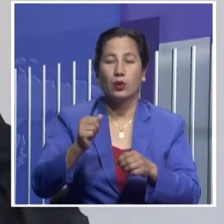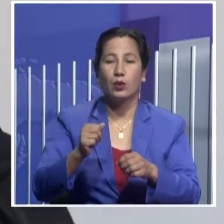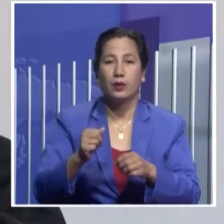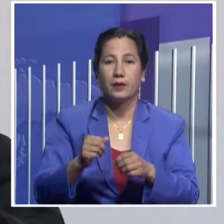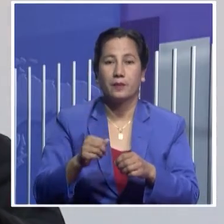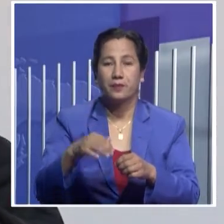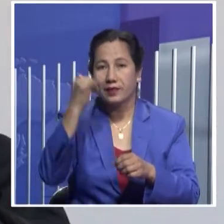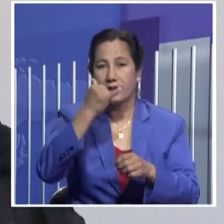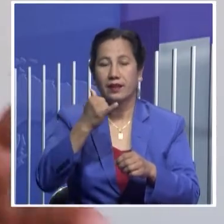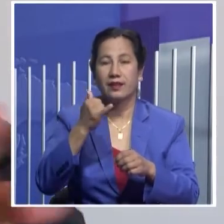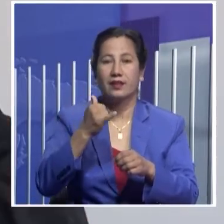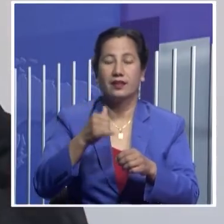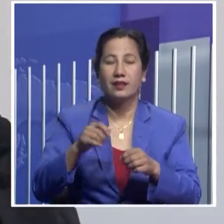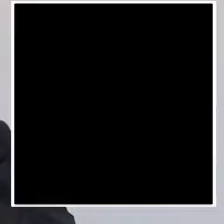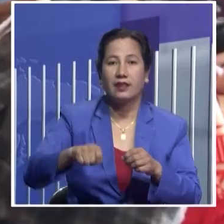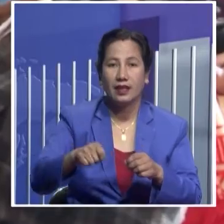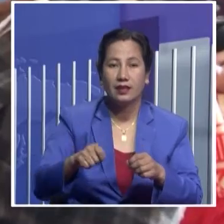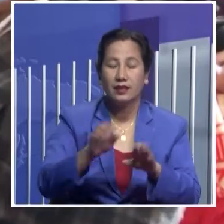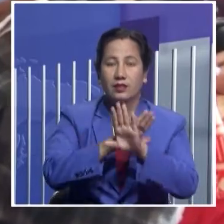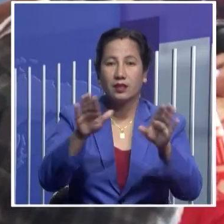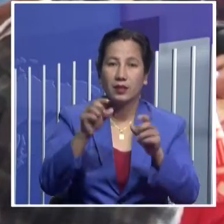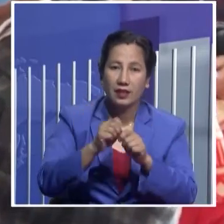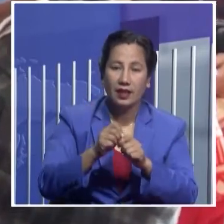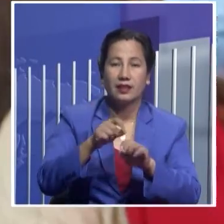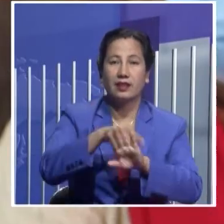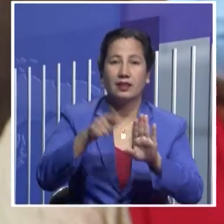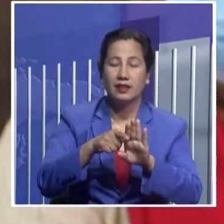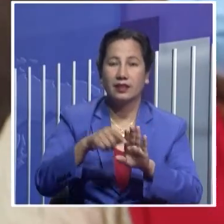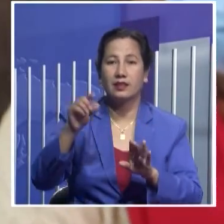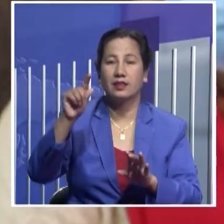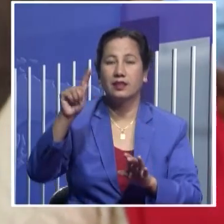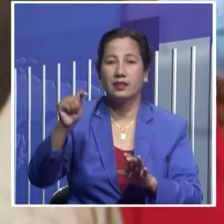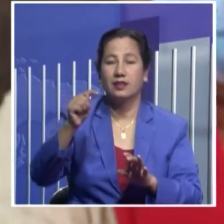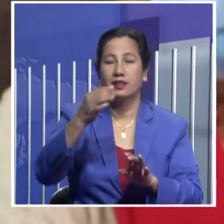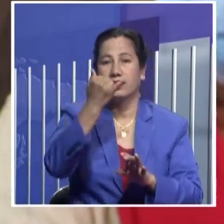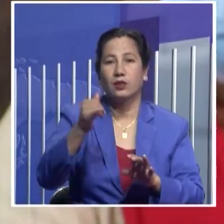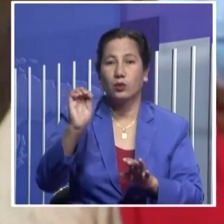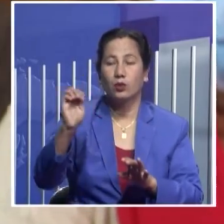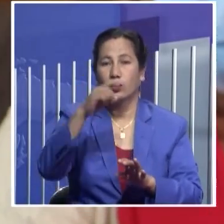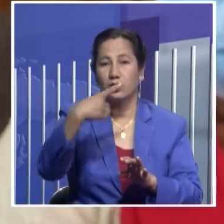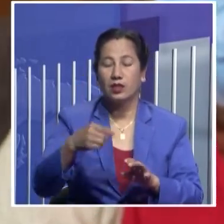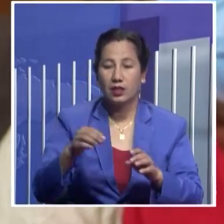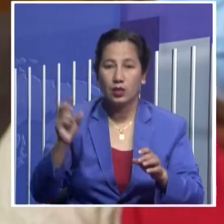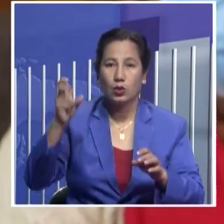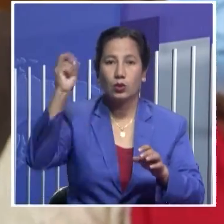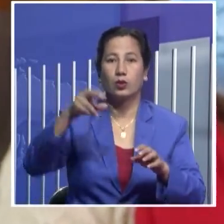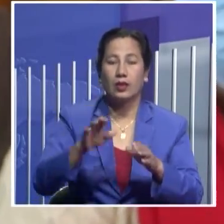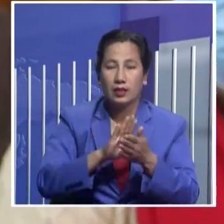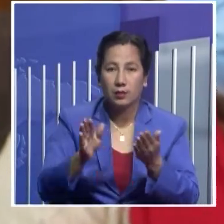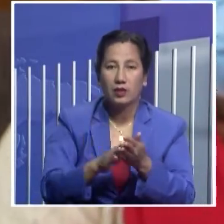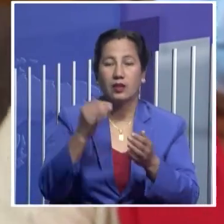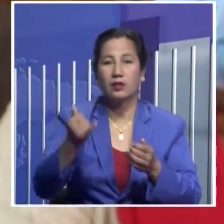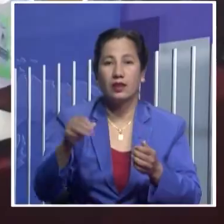पाठकले लैङ्गिक न्याय र समानता कायम राख्न नीति कोसे ढुङ्गा साबित हुने बताउनुभयो। अधिकार कर्मीहरूले विभेद अन्त्यका